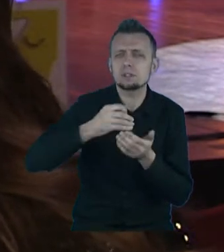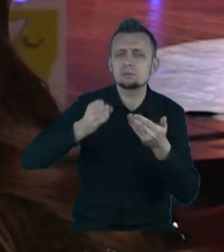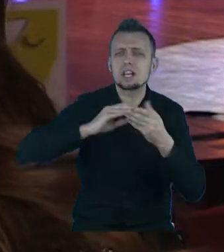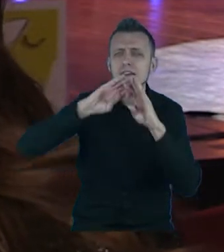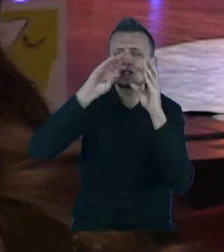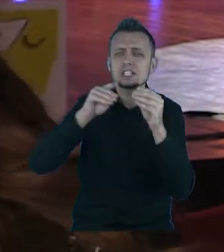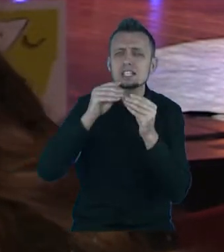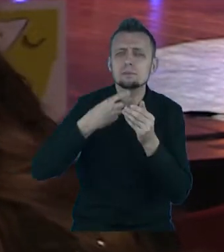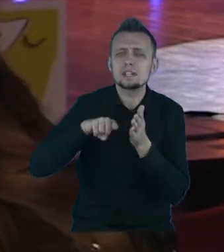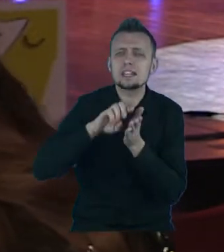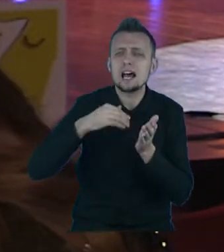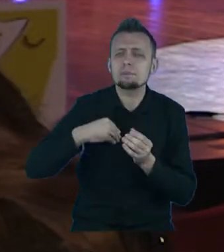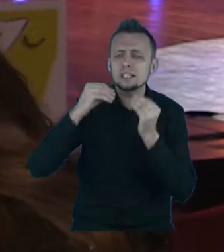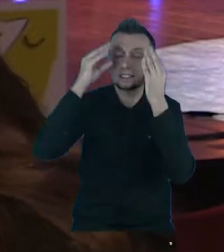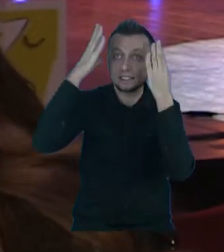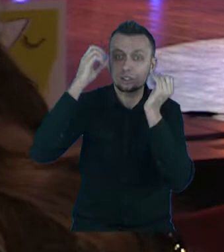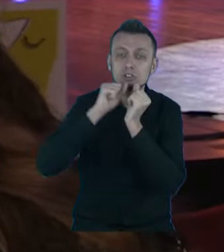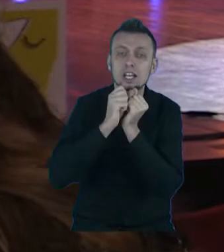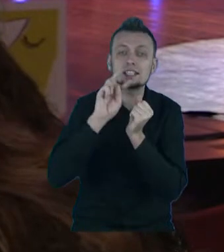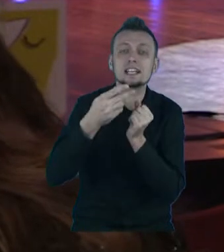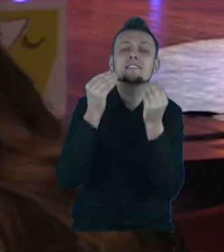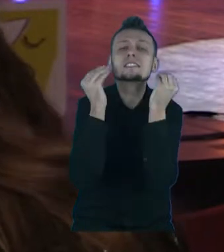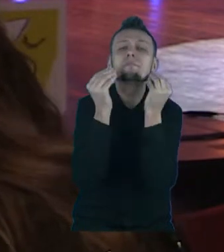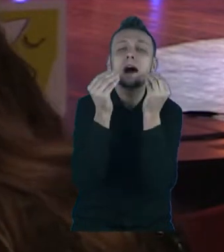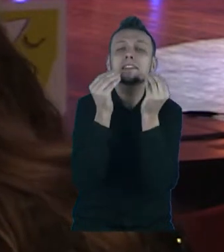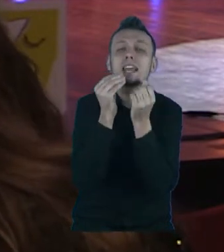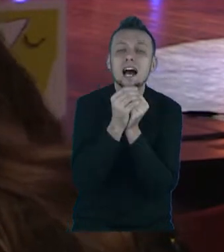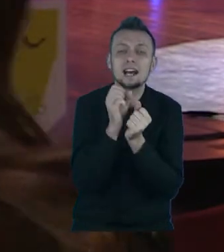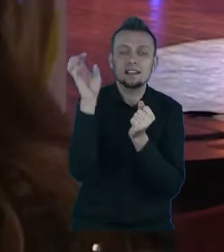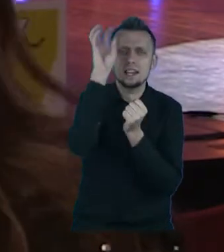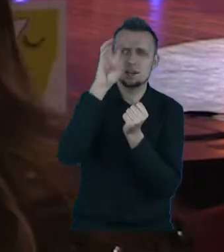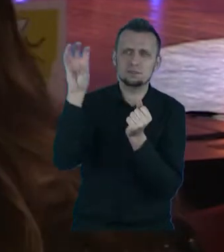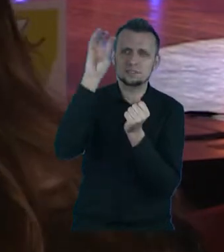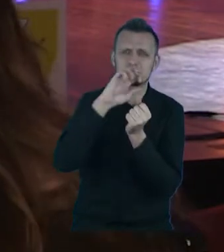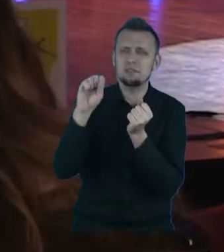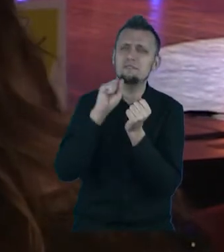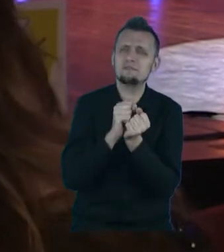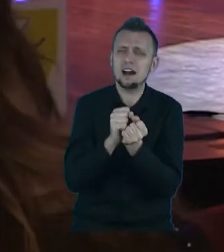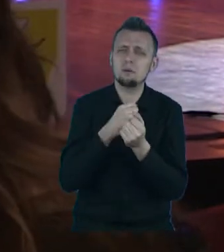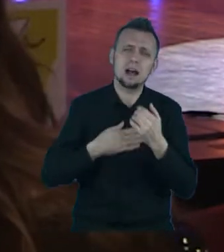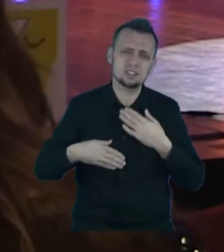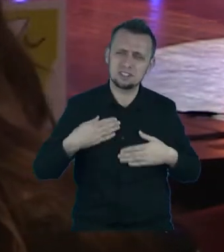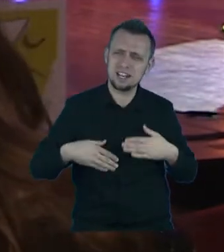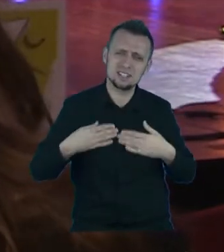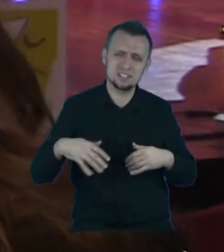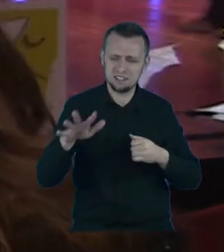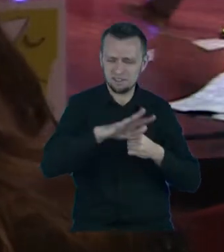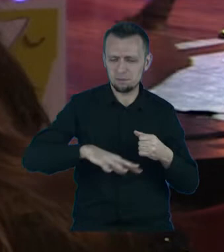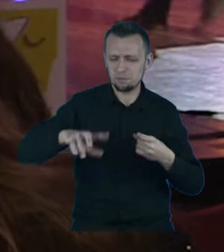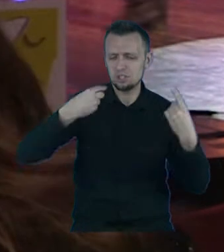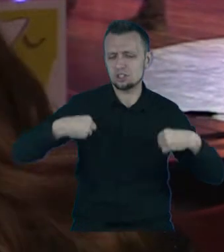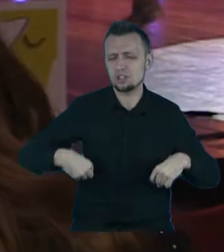że tak wspaniale odebrała mnie publiczność, bo dla mnie to jest tak naprawdę najważniejsze, żeby jednak publiczność